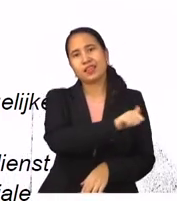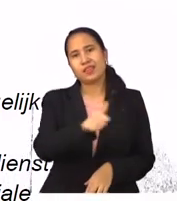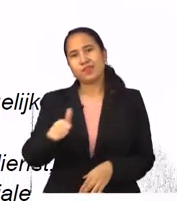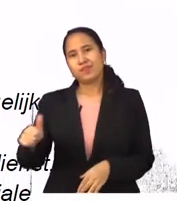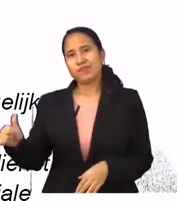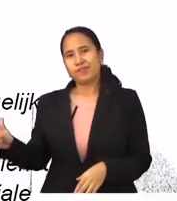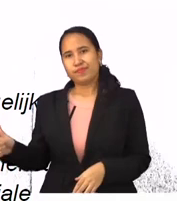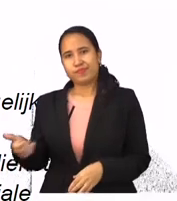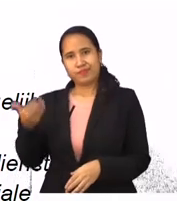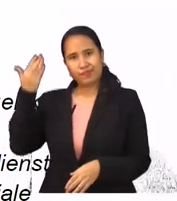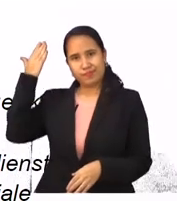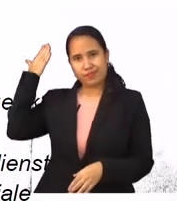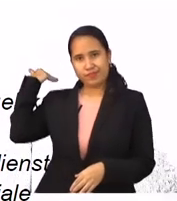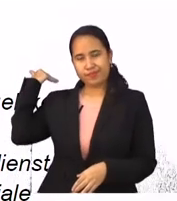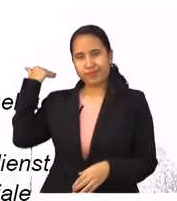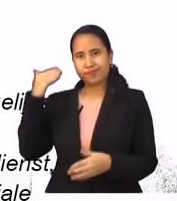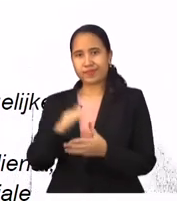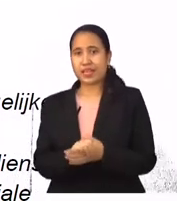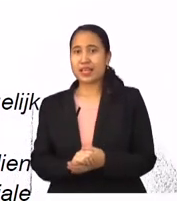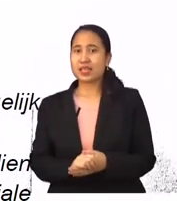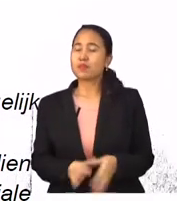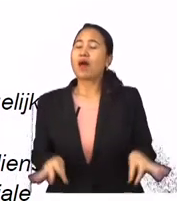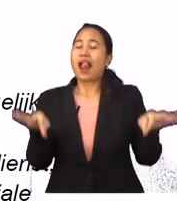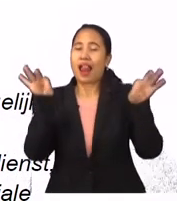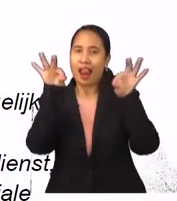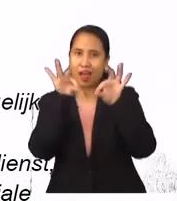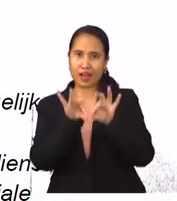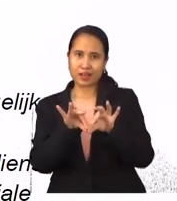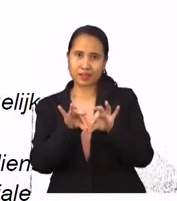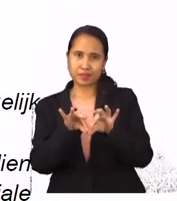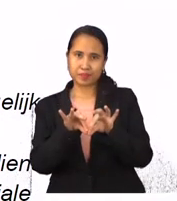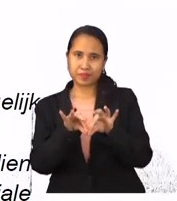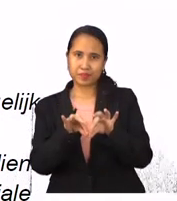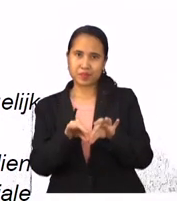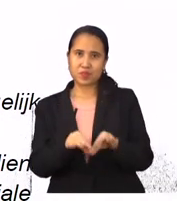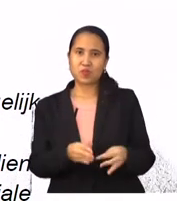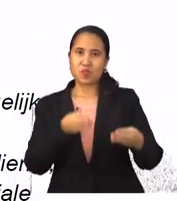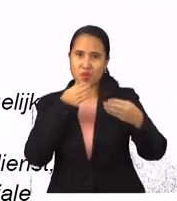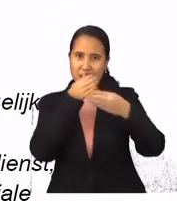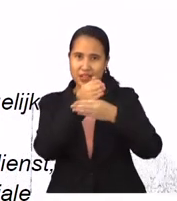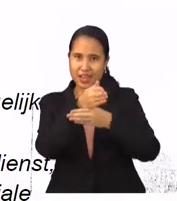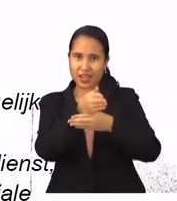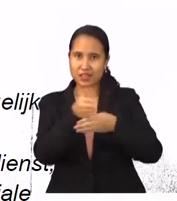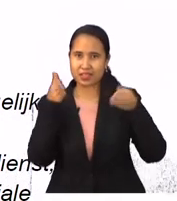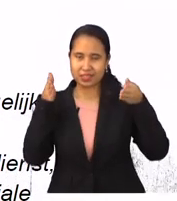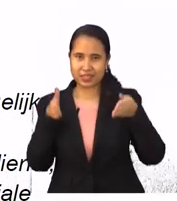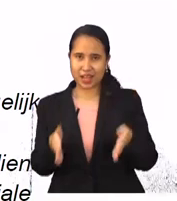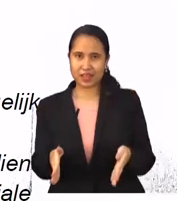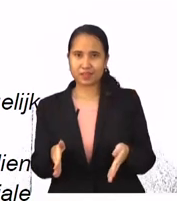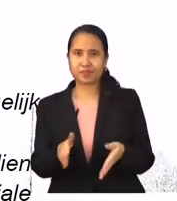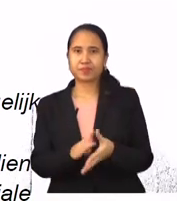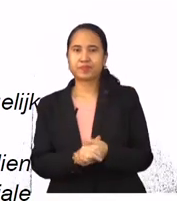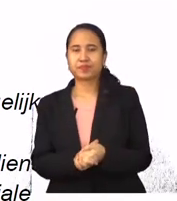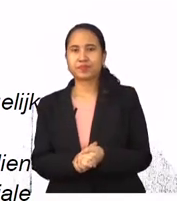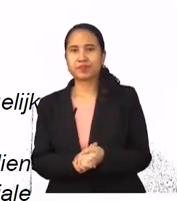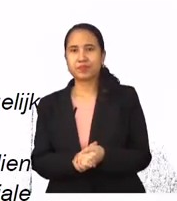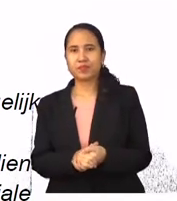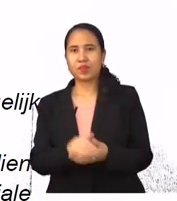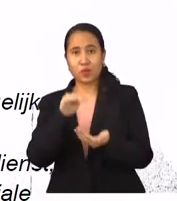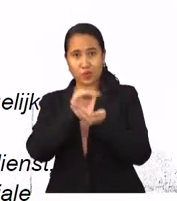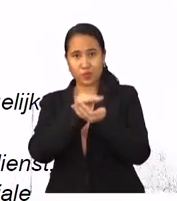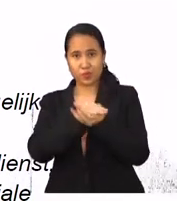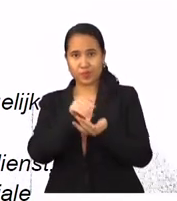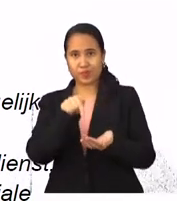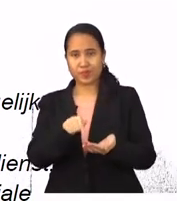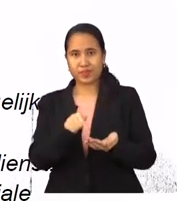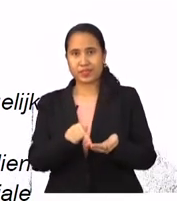Het voorgaande is een onmisbaar element voor de rechtsstatelijkheid. Voor de waarborging van die rechtsbescherming is het